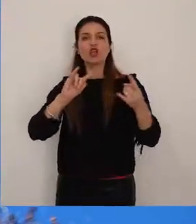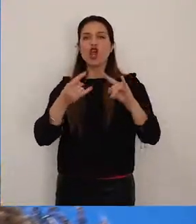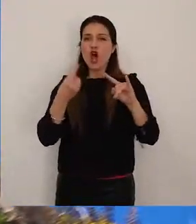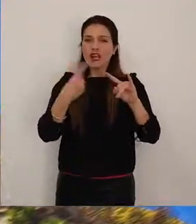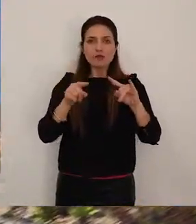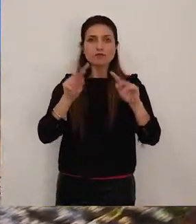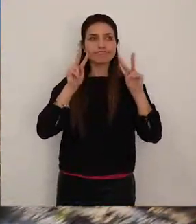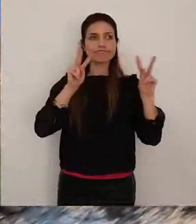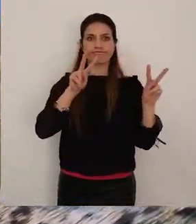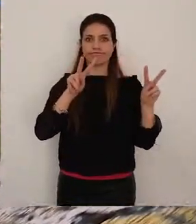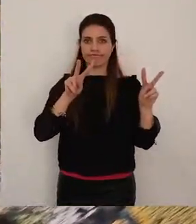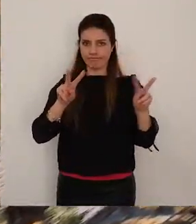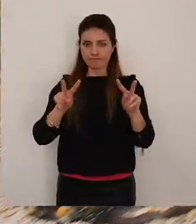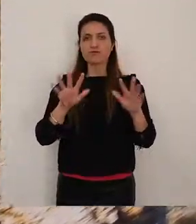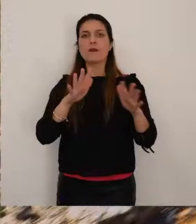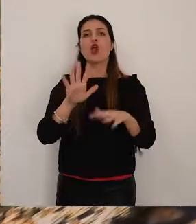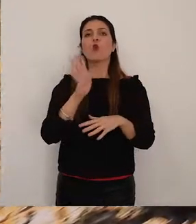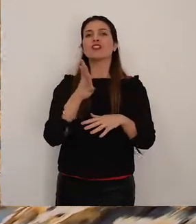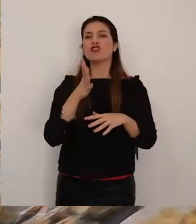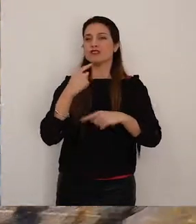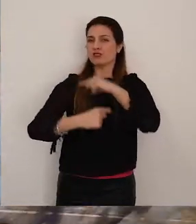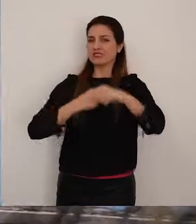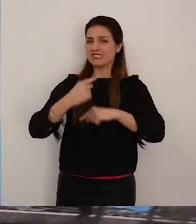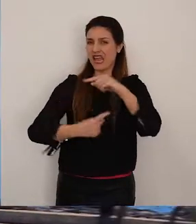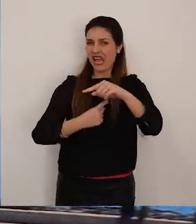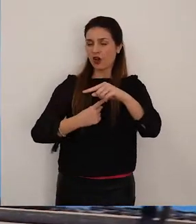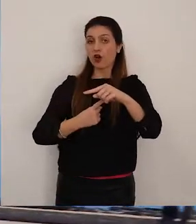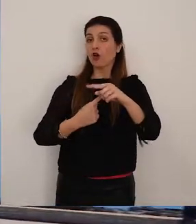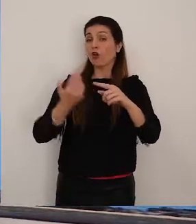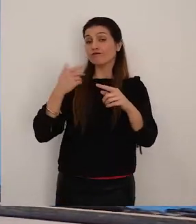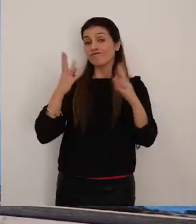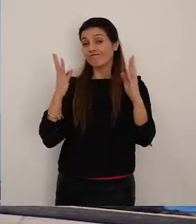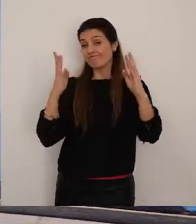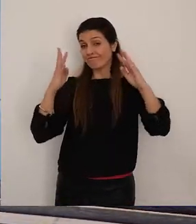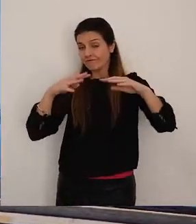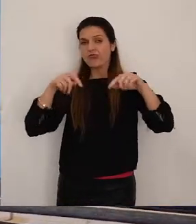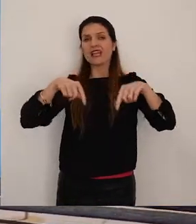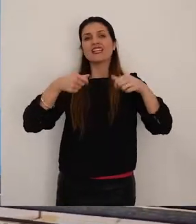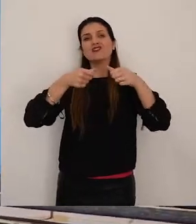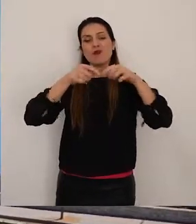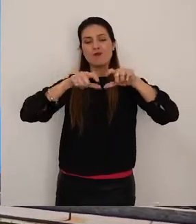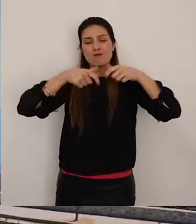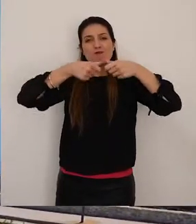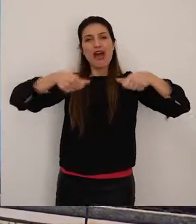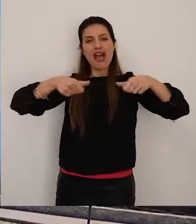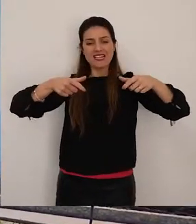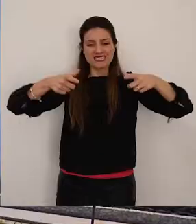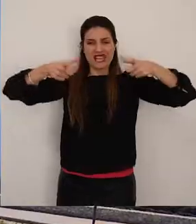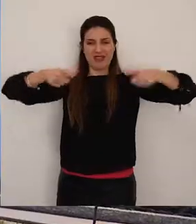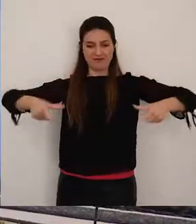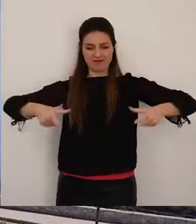secolo. Di essa, ormai ridotta a poco più di un rudere, resta la base di forma circolare tronco-conica,